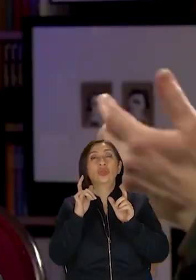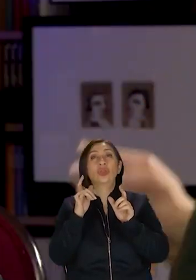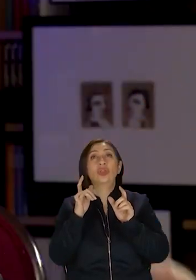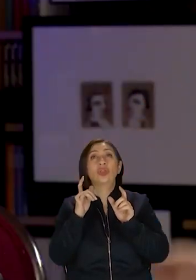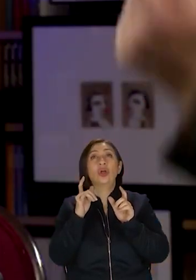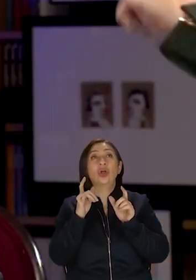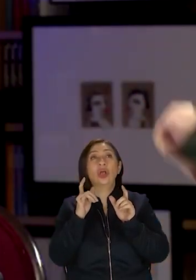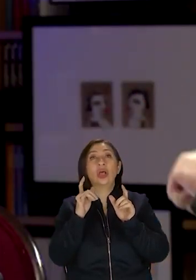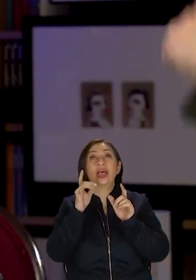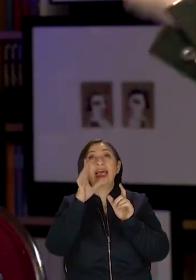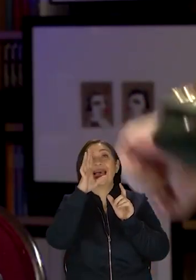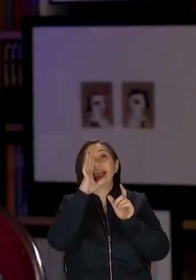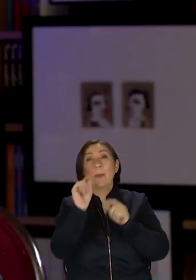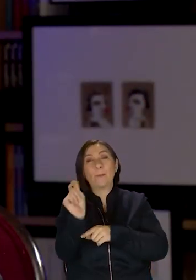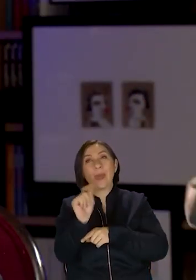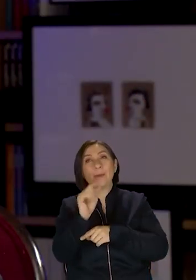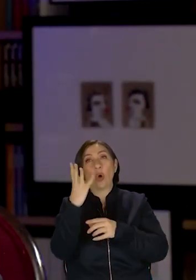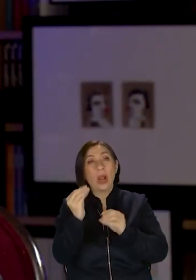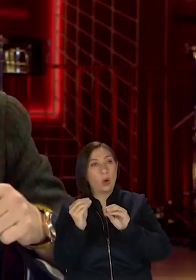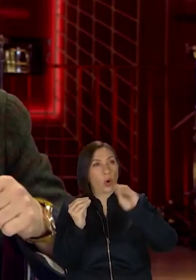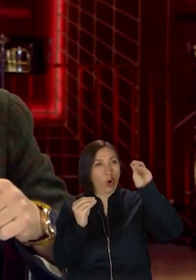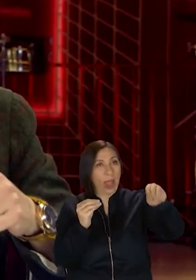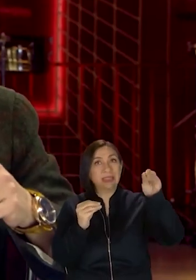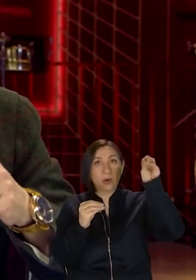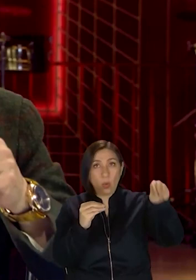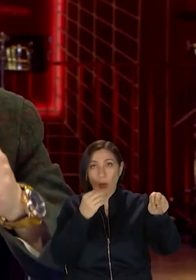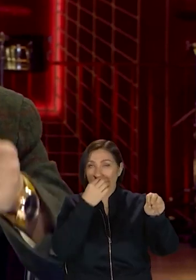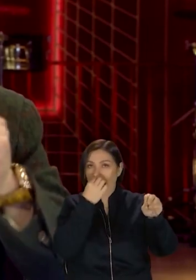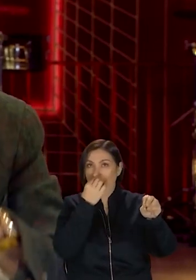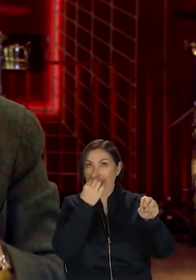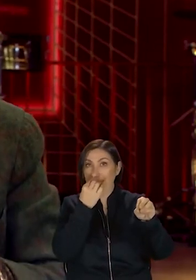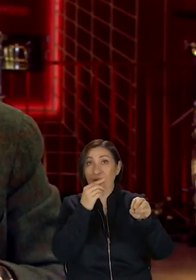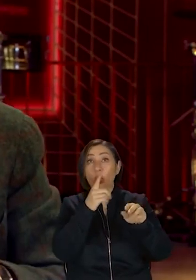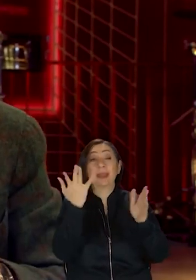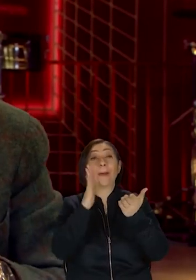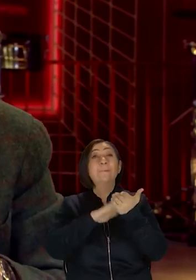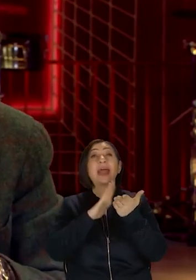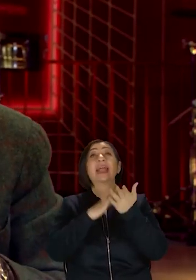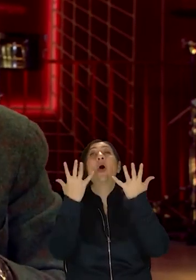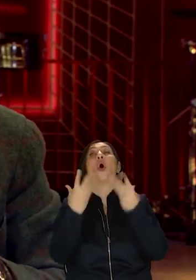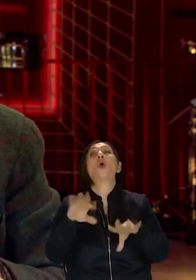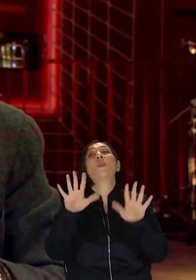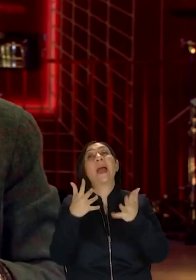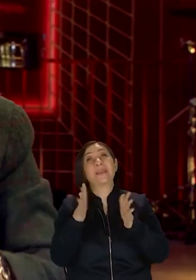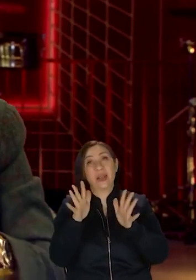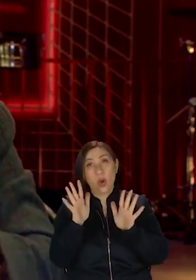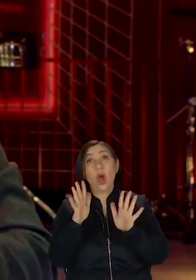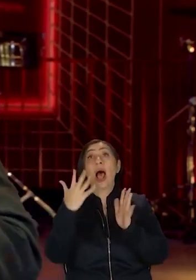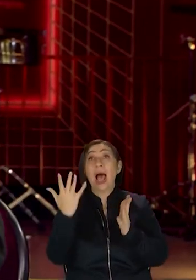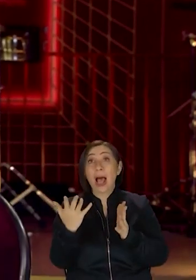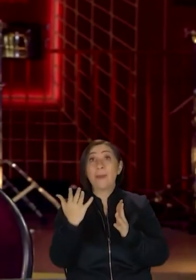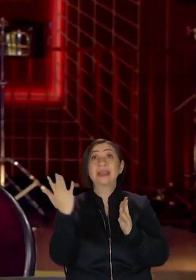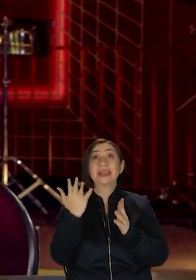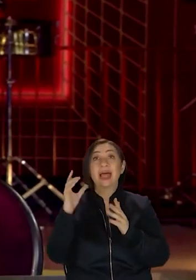yatırımları oralara kimi memur olarak koyarsan koy o kadar bereketli olmayabiliyor. Halbuki